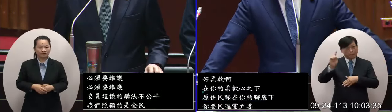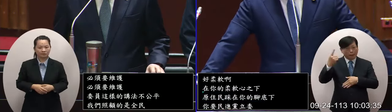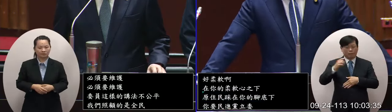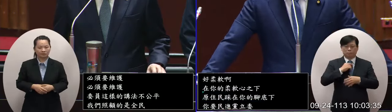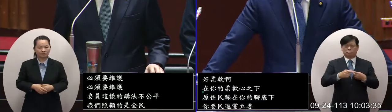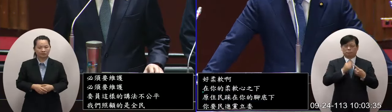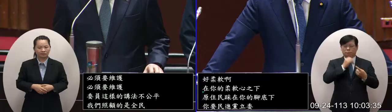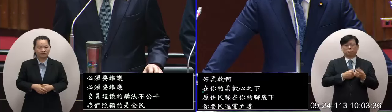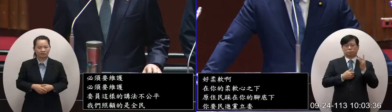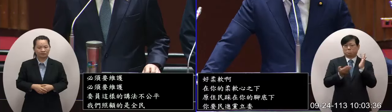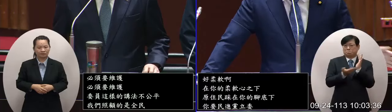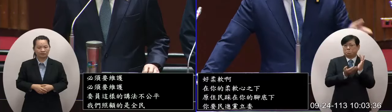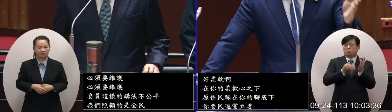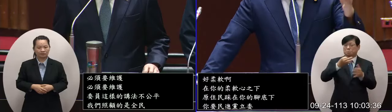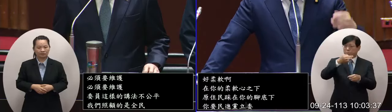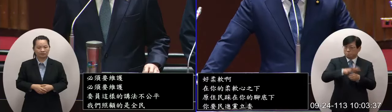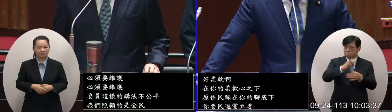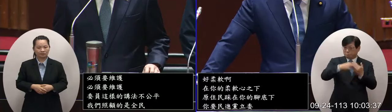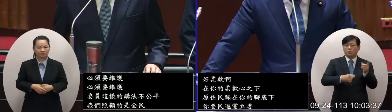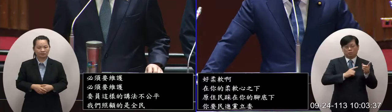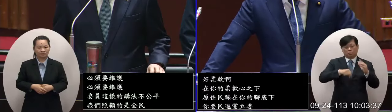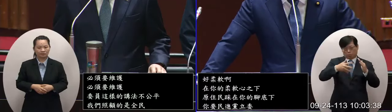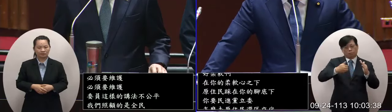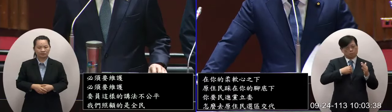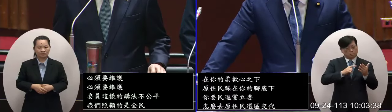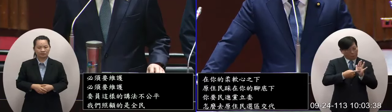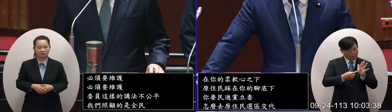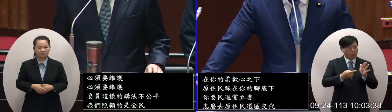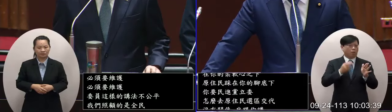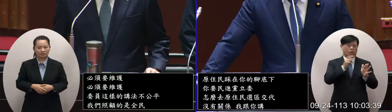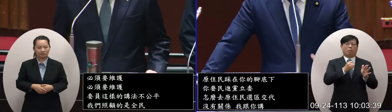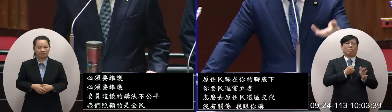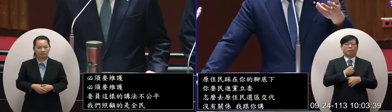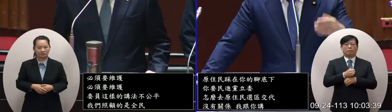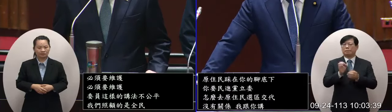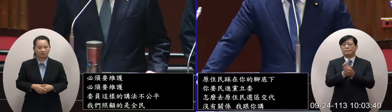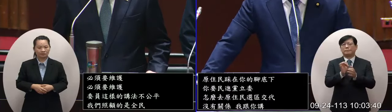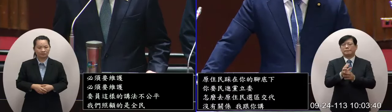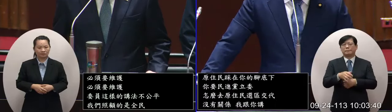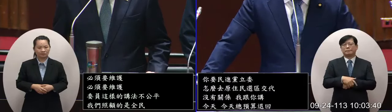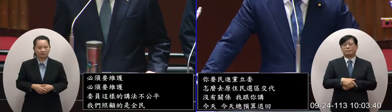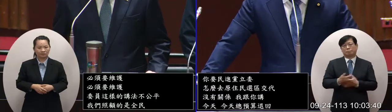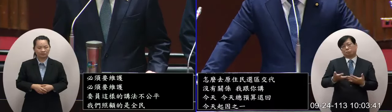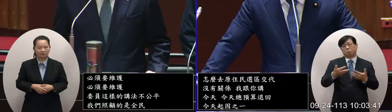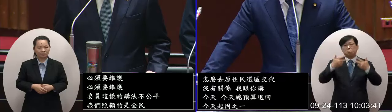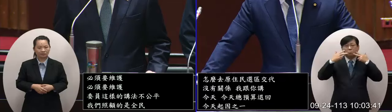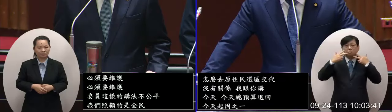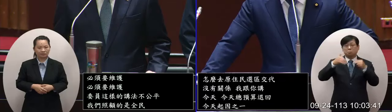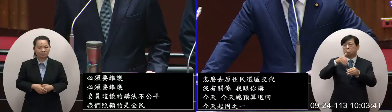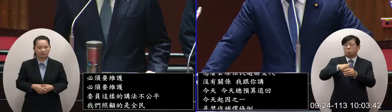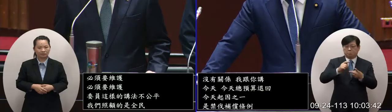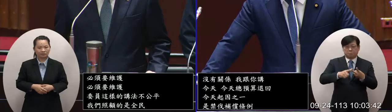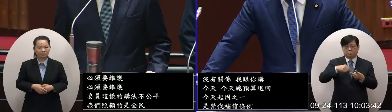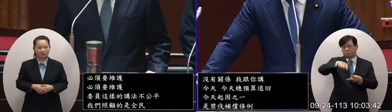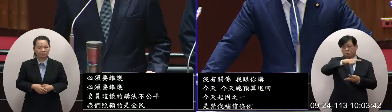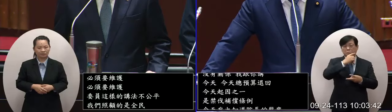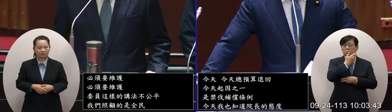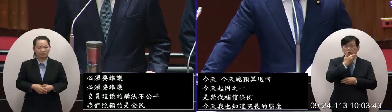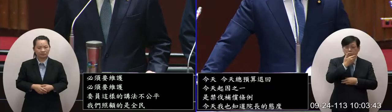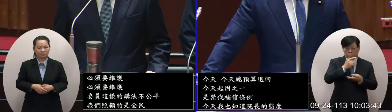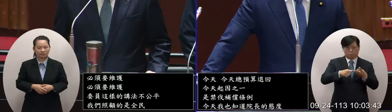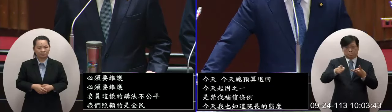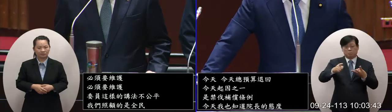法补偿条例。那我今天也知道院长您的态度，没关系，反正原住民的票或原住民的福利、